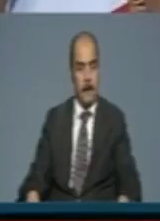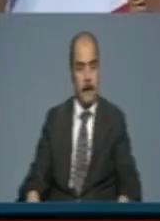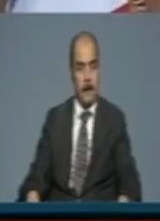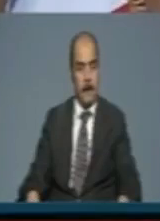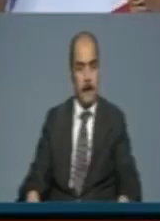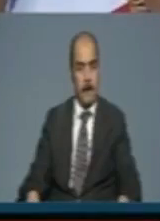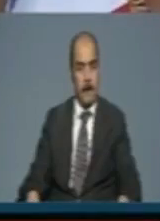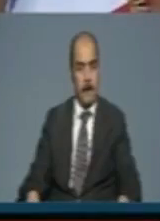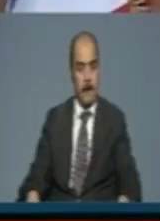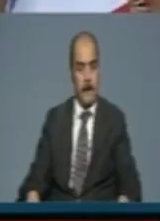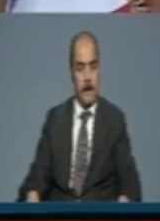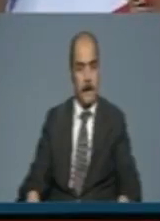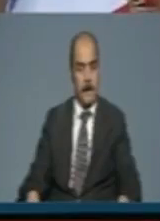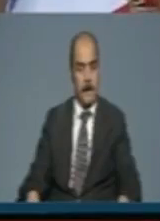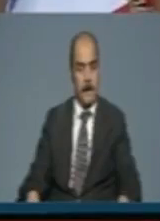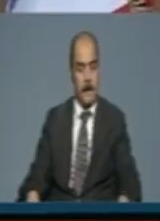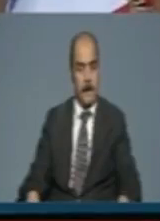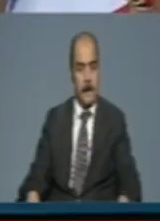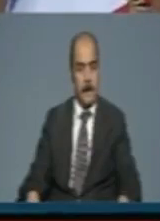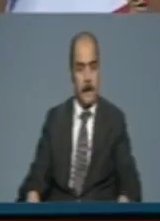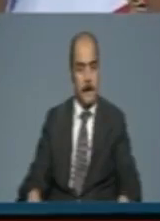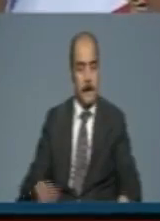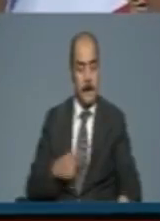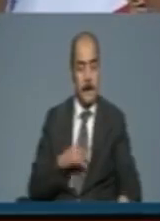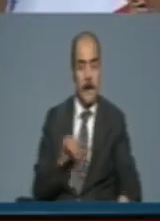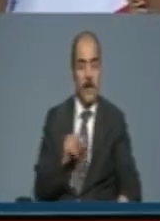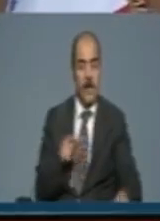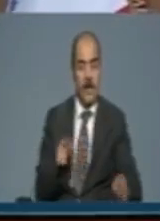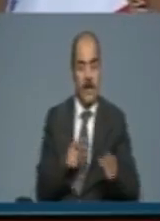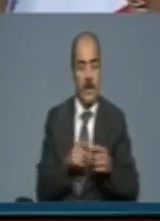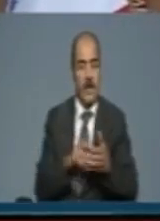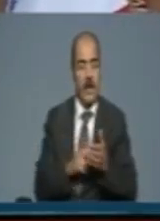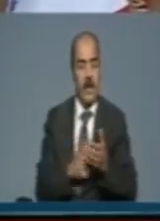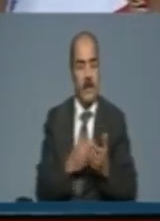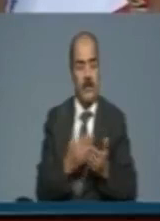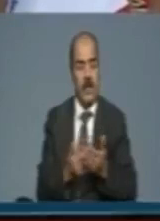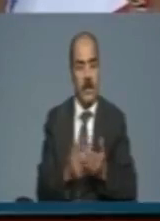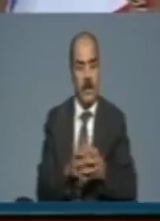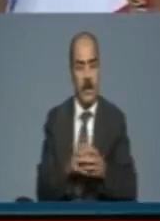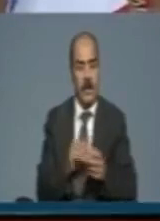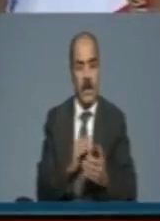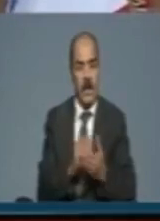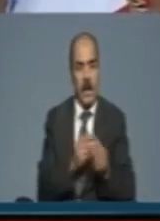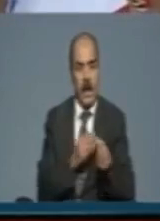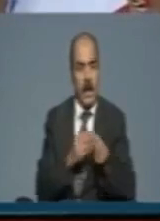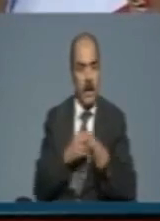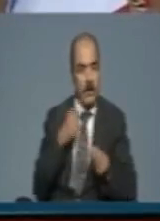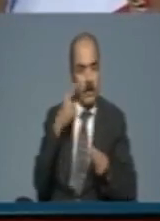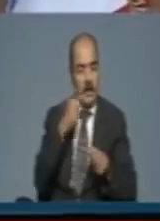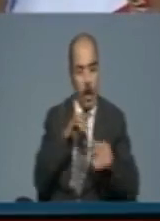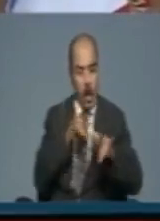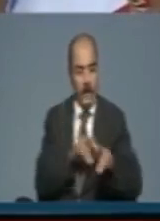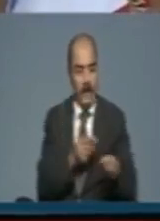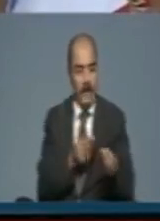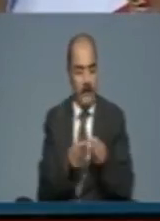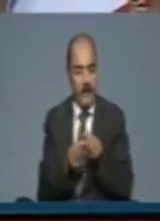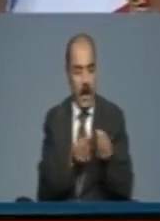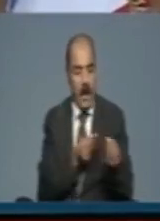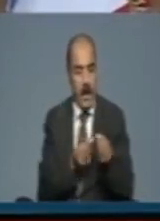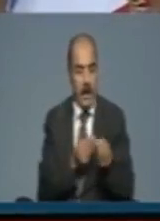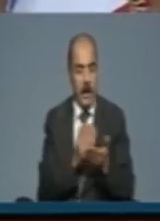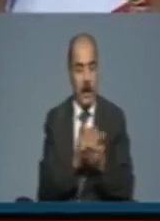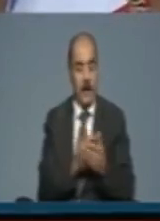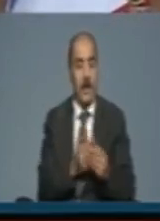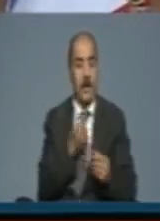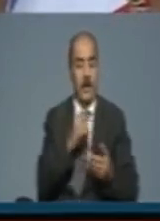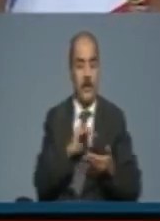attorno a questo tavolo, هو شيء مهم جدا e cioè لجميع القادة l'interesse che quello che الموجودين sta على accadendo a مائدة Gaza المفاوضات والذي يتم non في غزة diventi